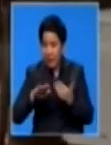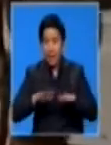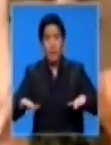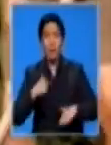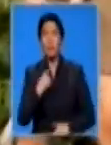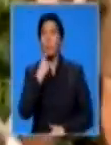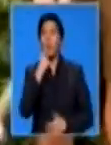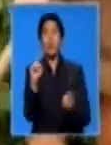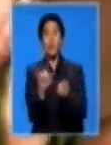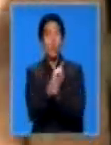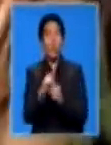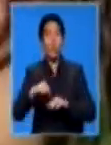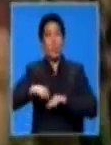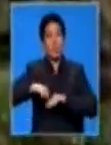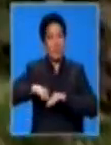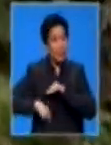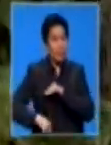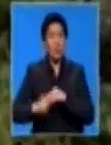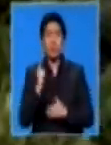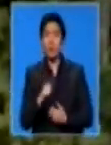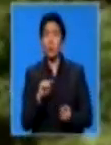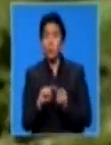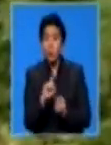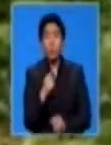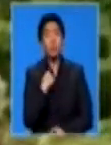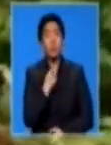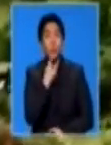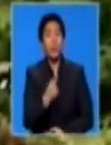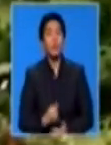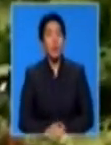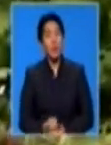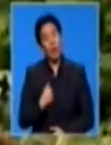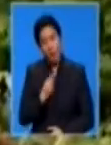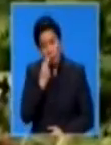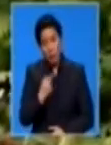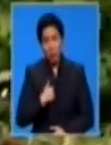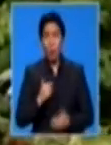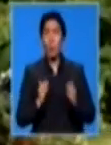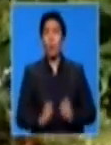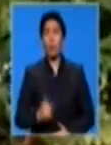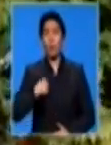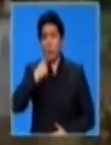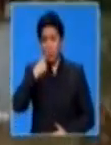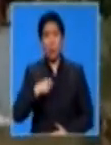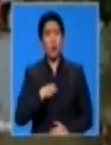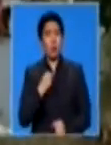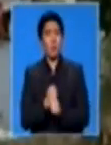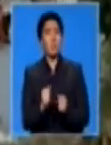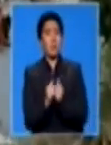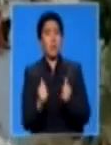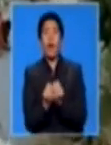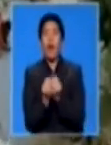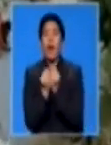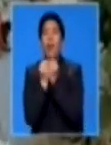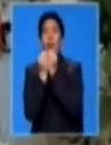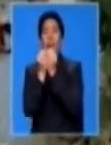คมนั้นลึกซึ้งกินใจพวกเรานะครับเพราะเขาบอกกันว่าเห็นว่าเราเป็นคนไทยอยากทำความดีเพื่อถวายเป็นพระรา